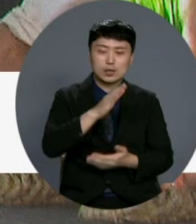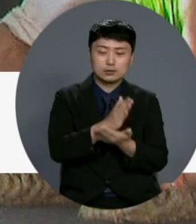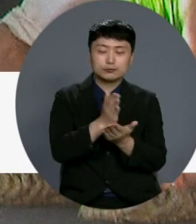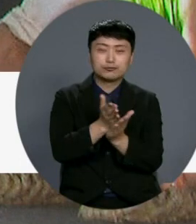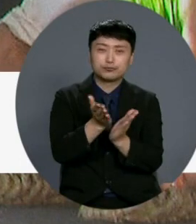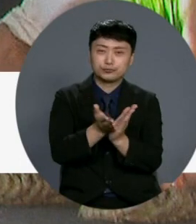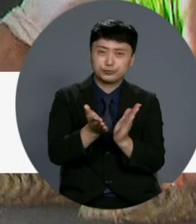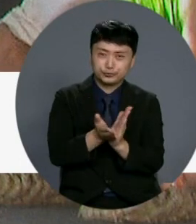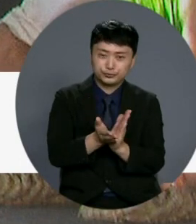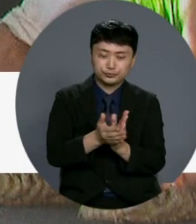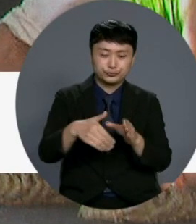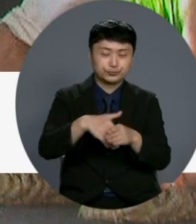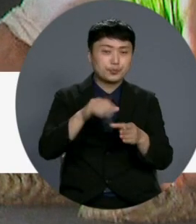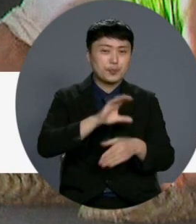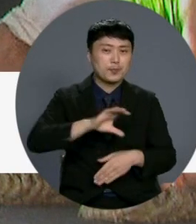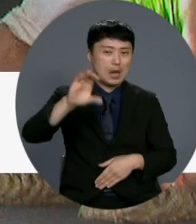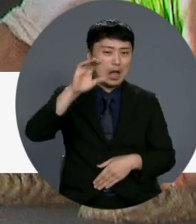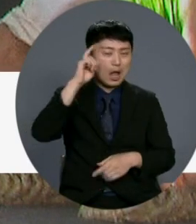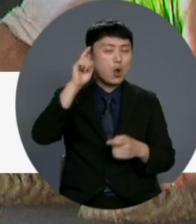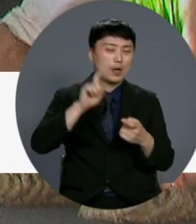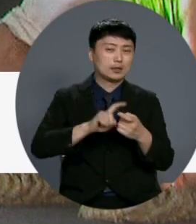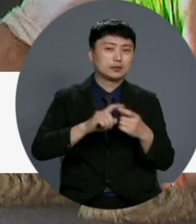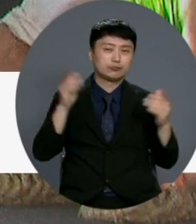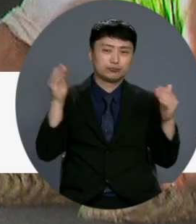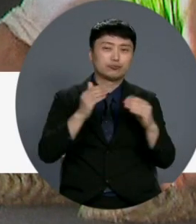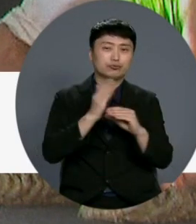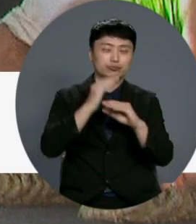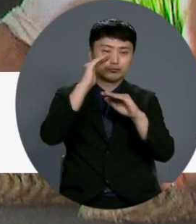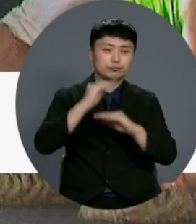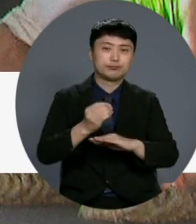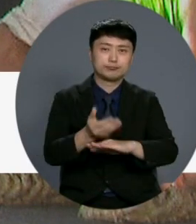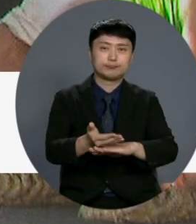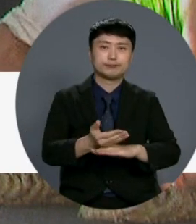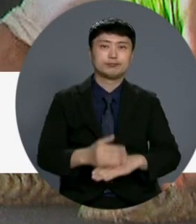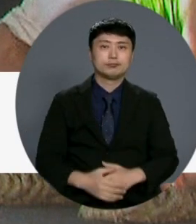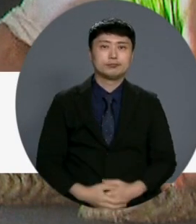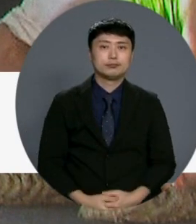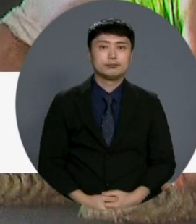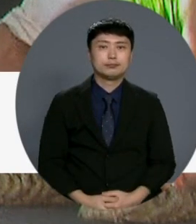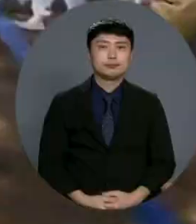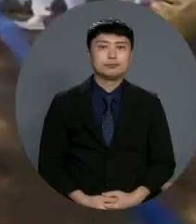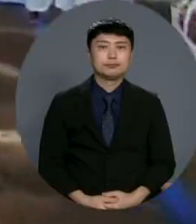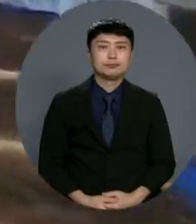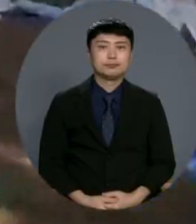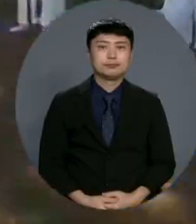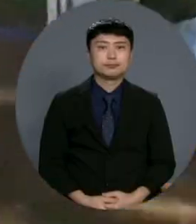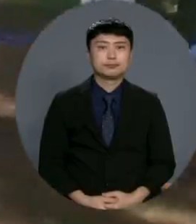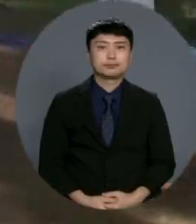무형문화재가 탄생할지 관심을 모으고 있습니다. 장성훈 기자가 보도합니다.